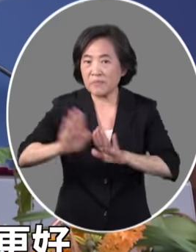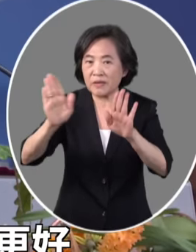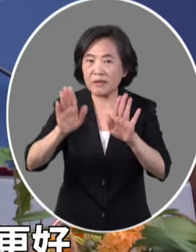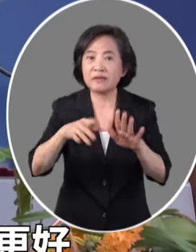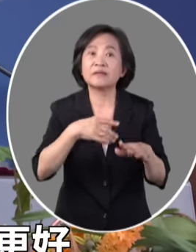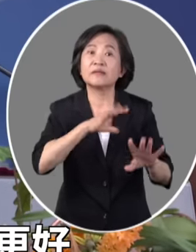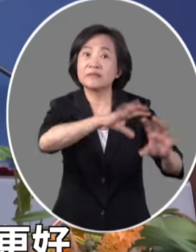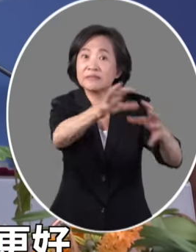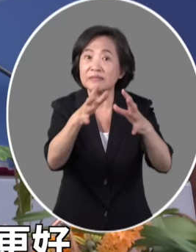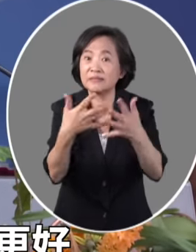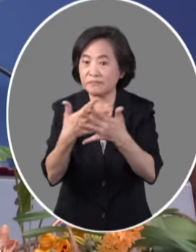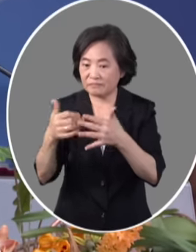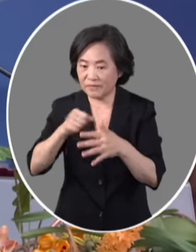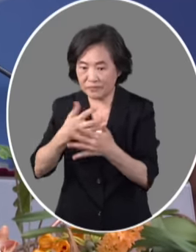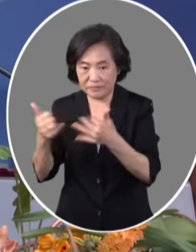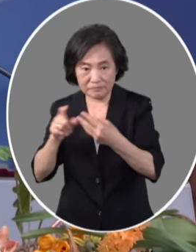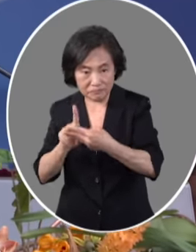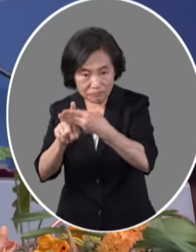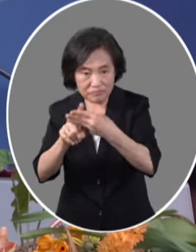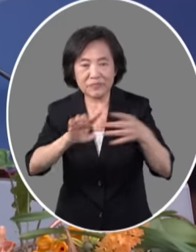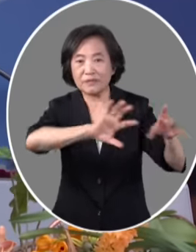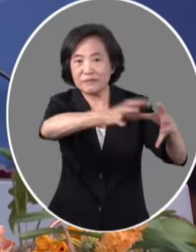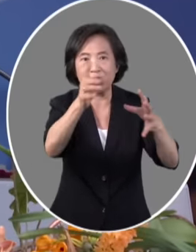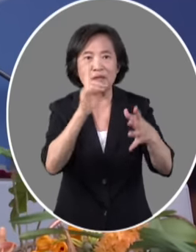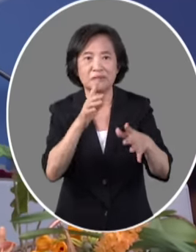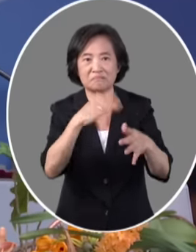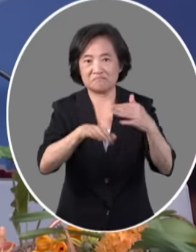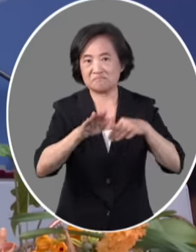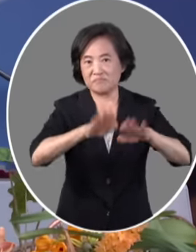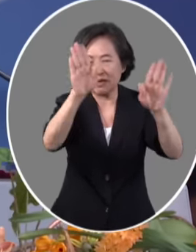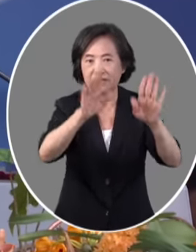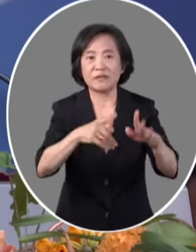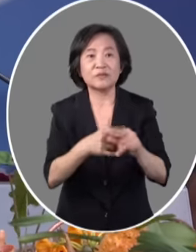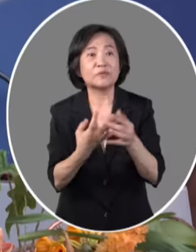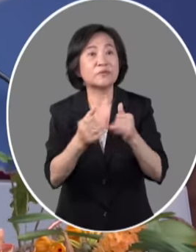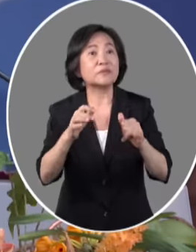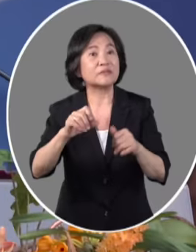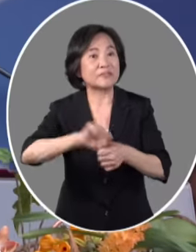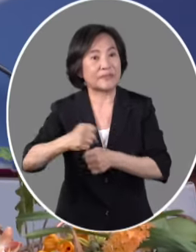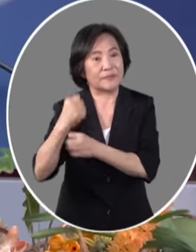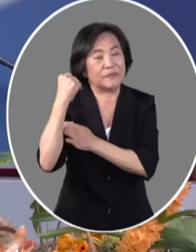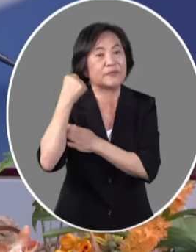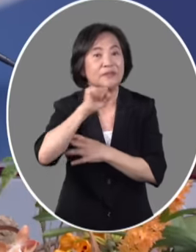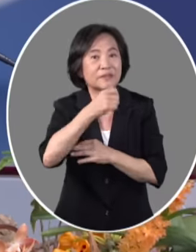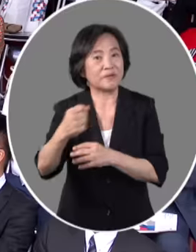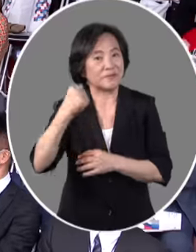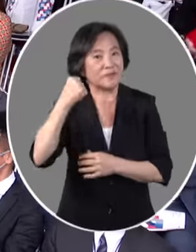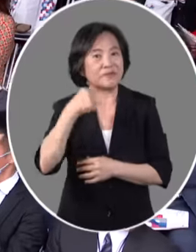湾而更好。台湾加油，中华民国加油！谢谢大家，谢谢。